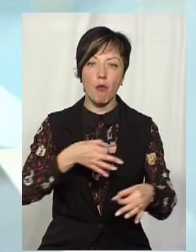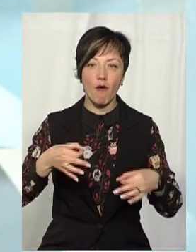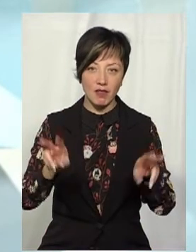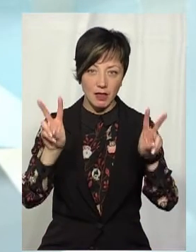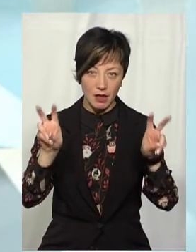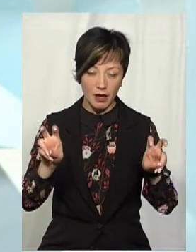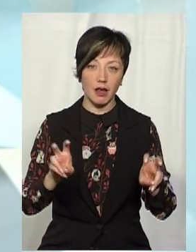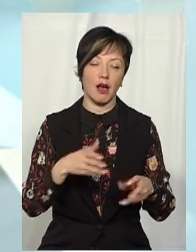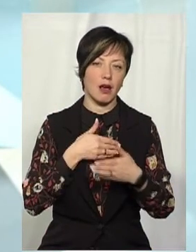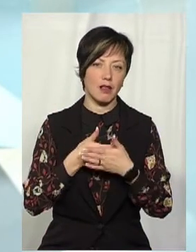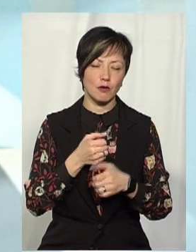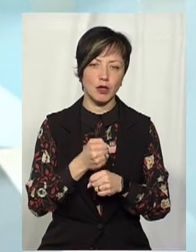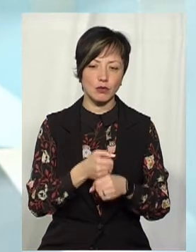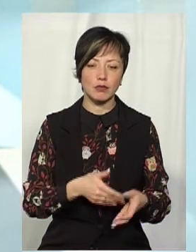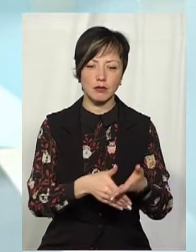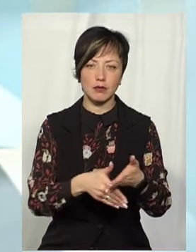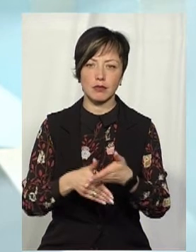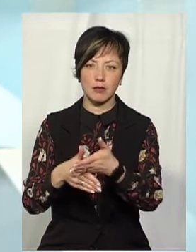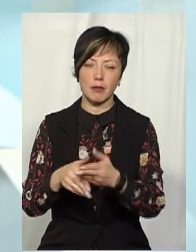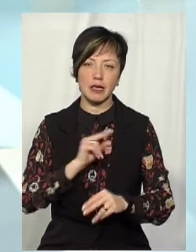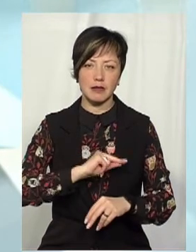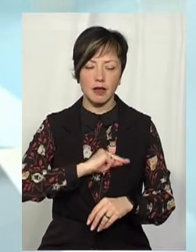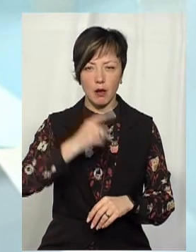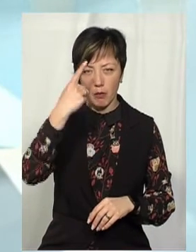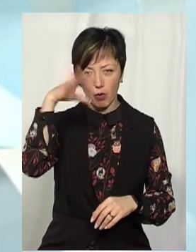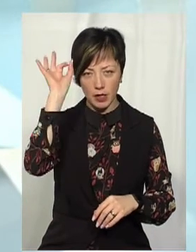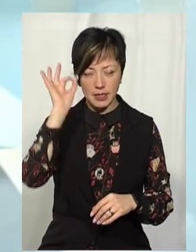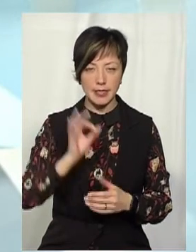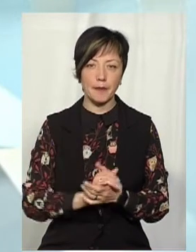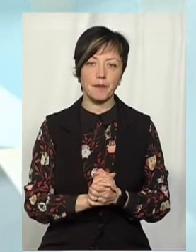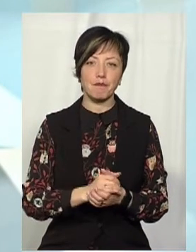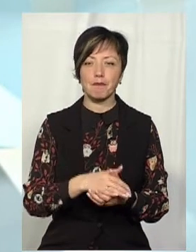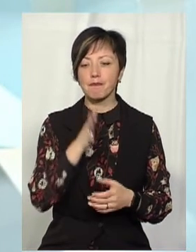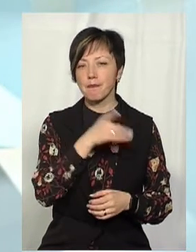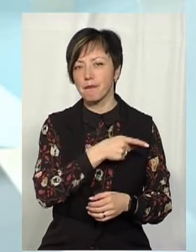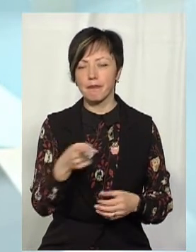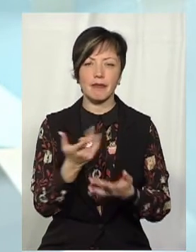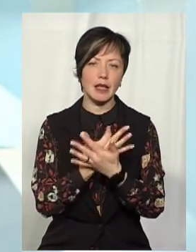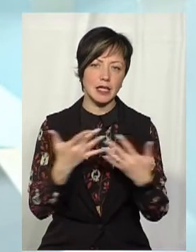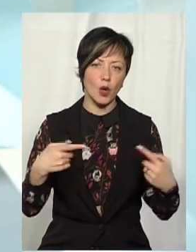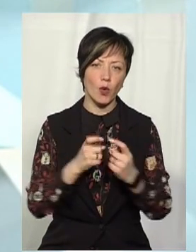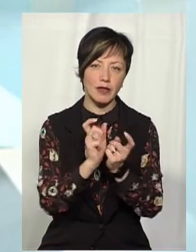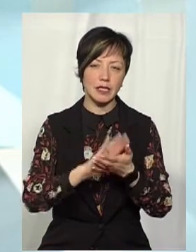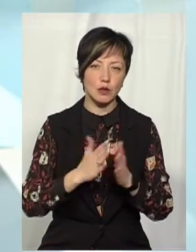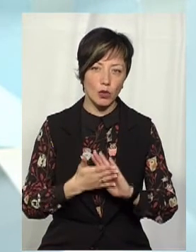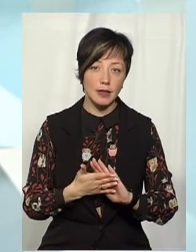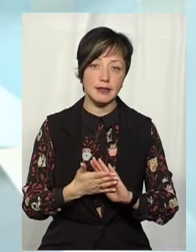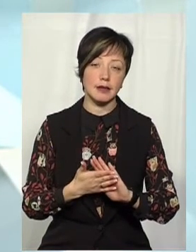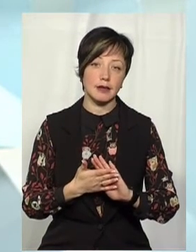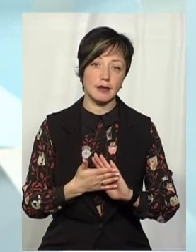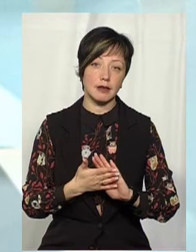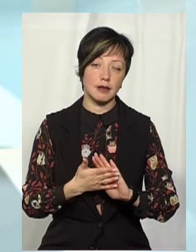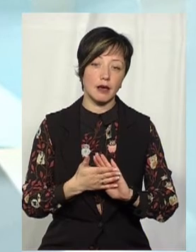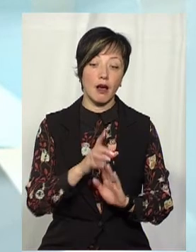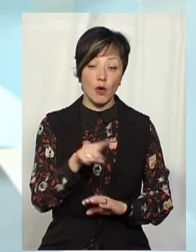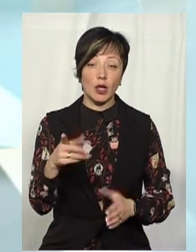працюють, надають допомогу на даний час працівникам поліції. Під час різних конфліктних ситуацій